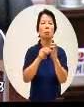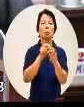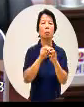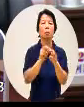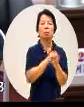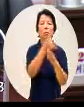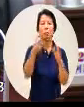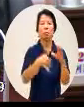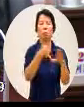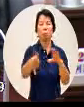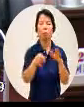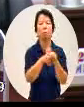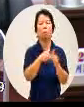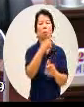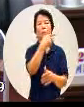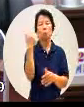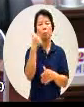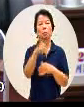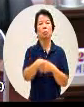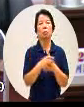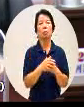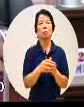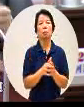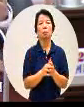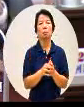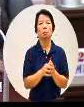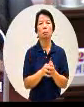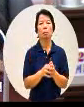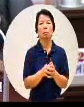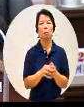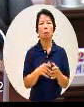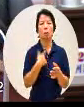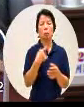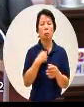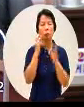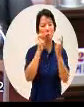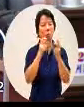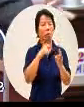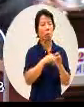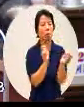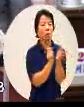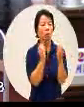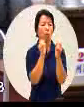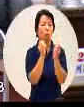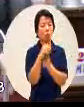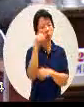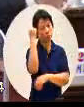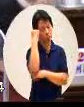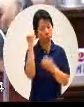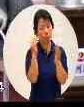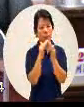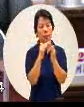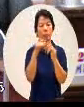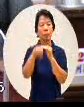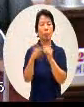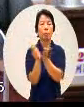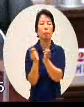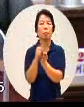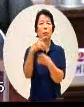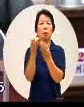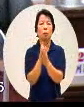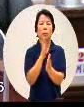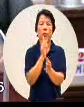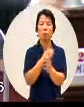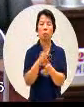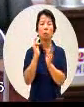站議會門口也有一個捷運站我私下問一下議員或市政府官員我們幾乎都不坐捷運